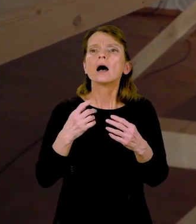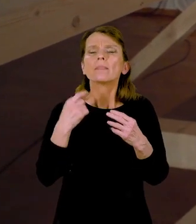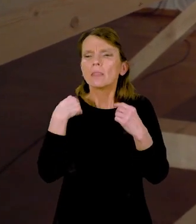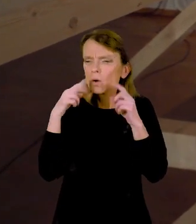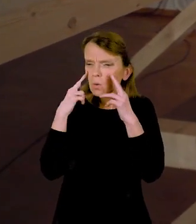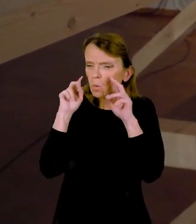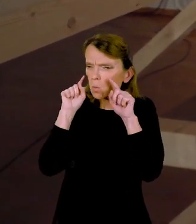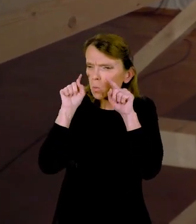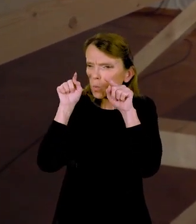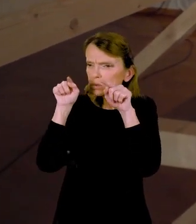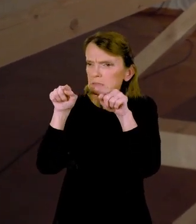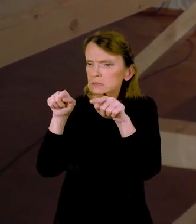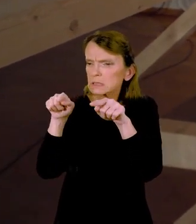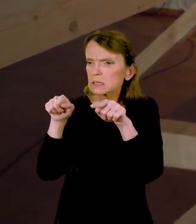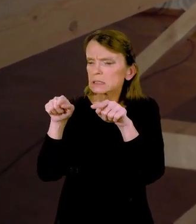Uzrte